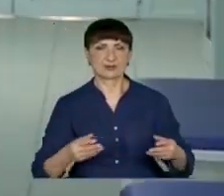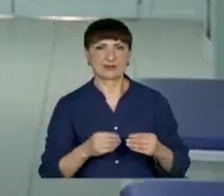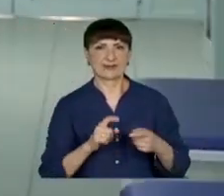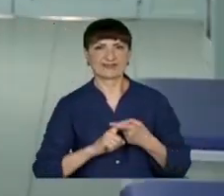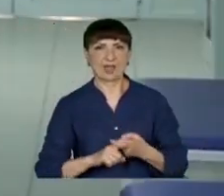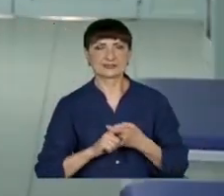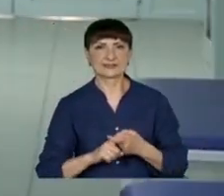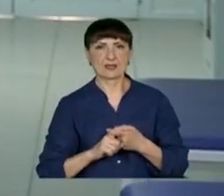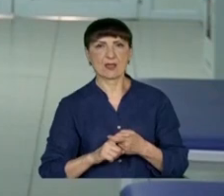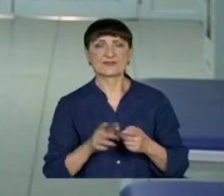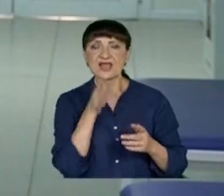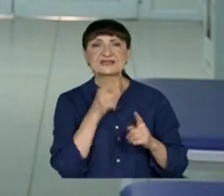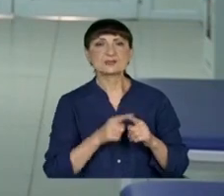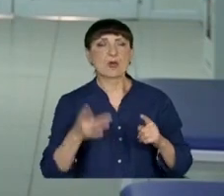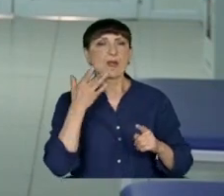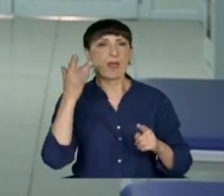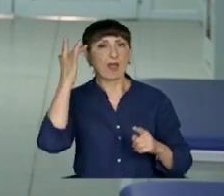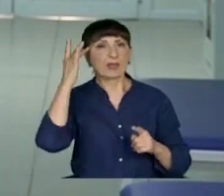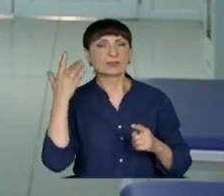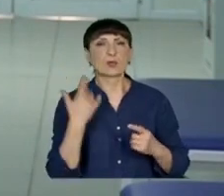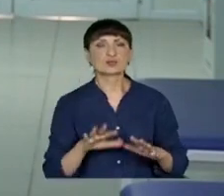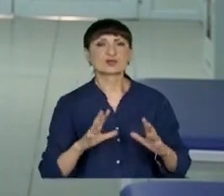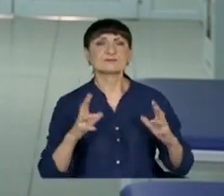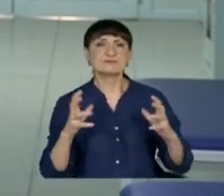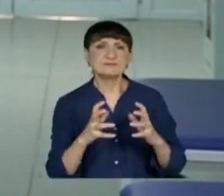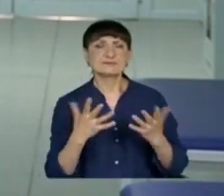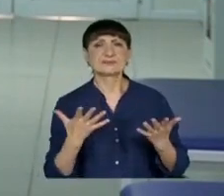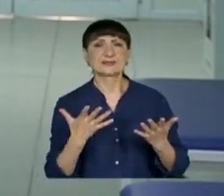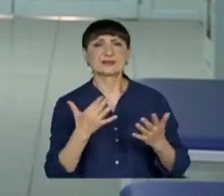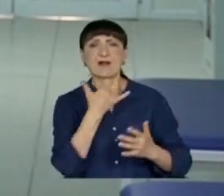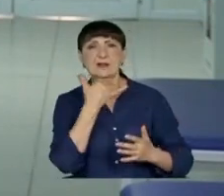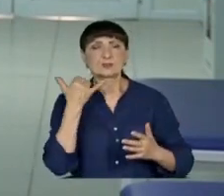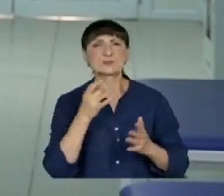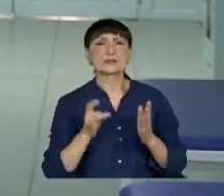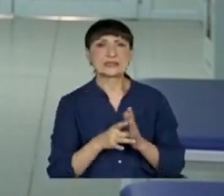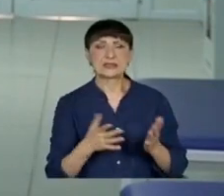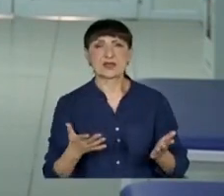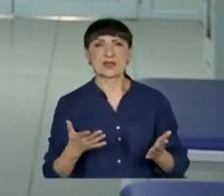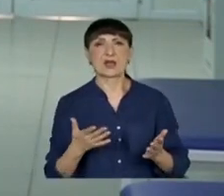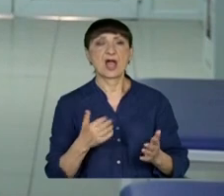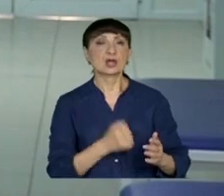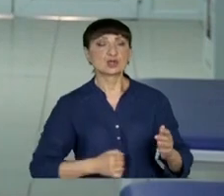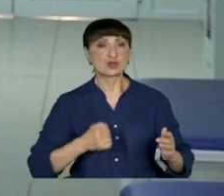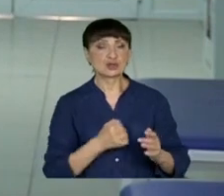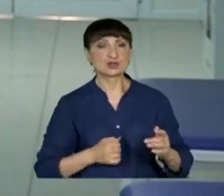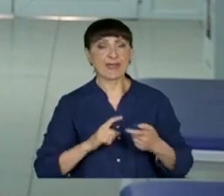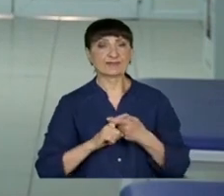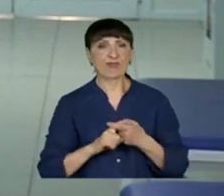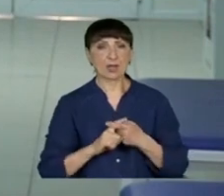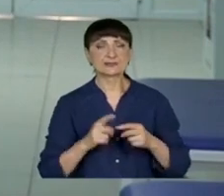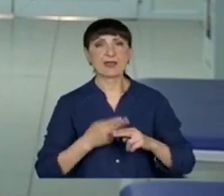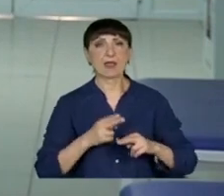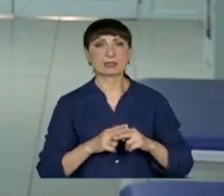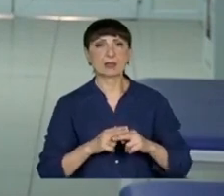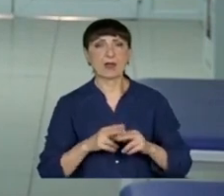в связи с сезонностью, со спелостью пахчевых культур. Острые кишечные инфекции – это